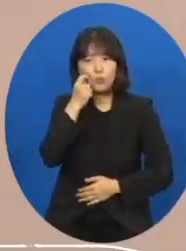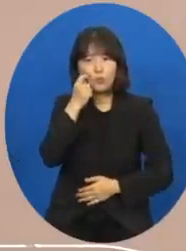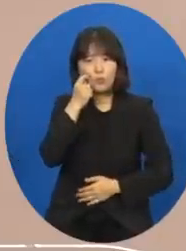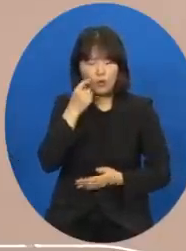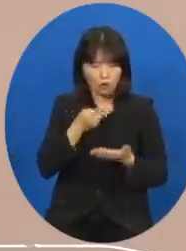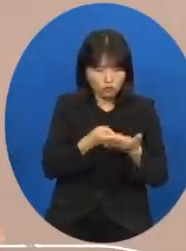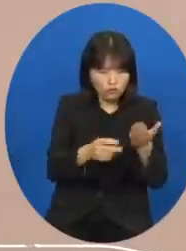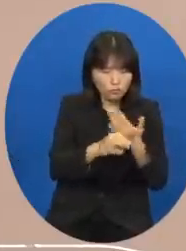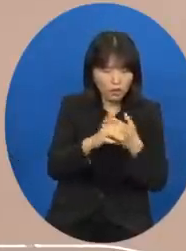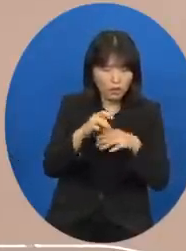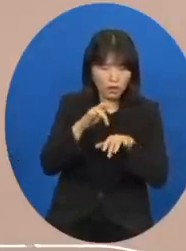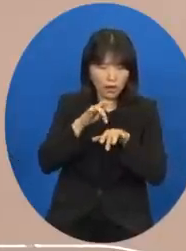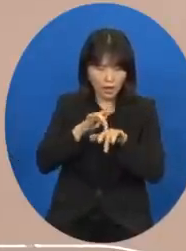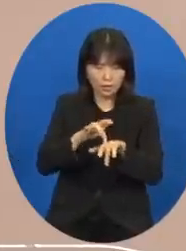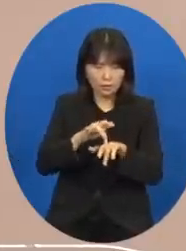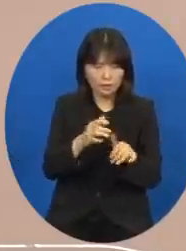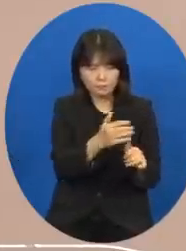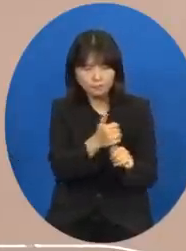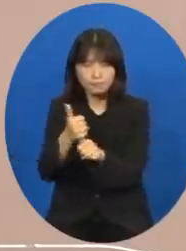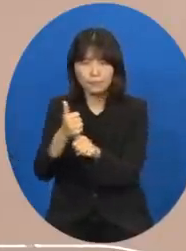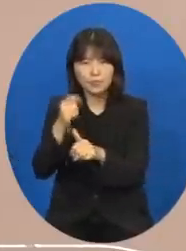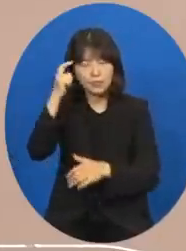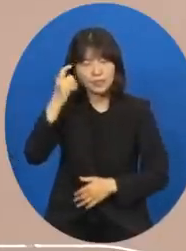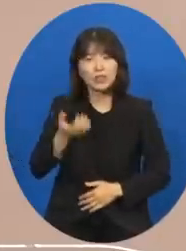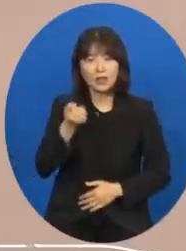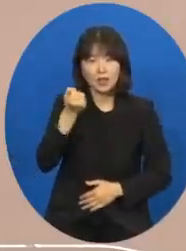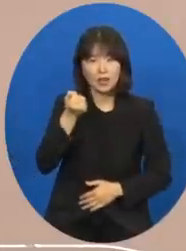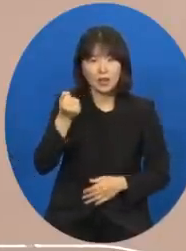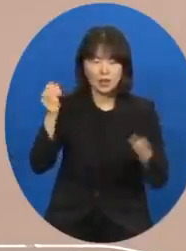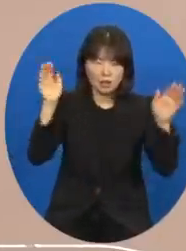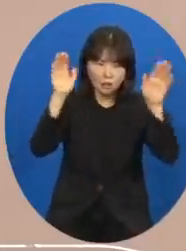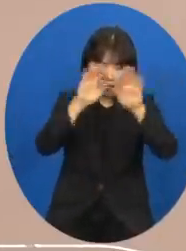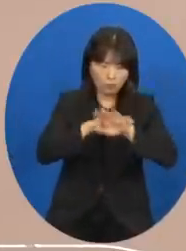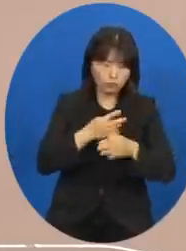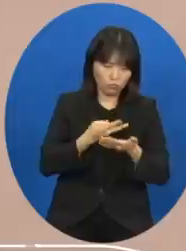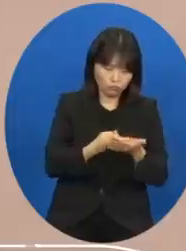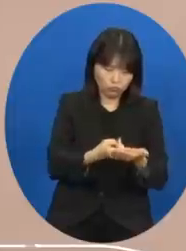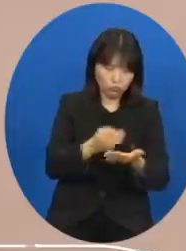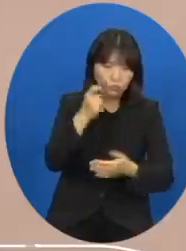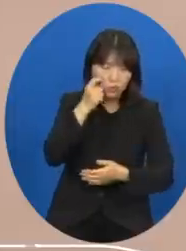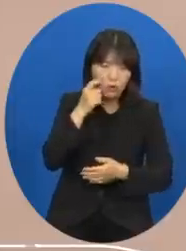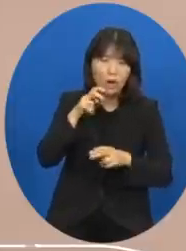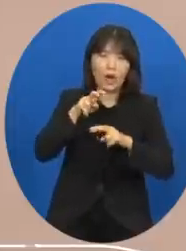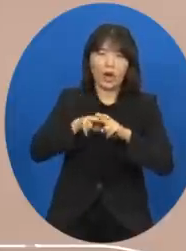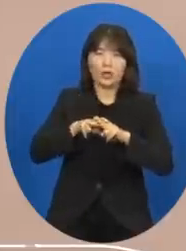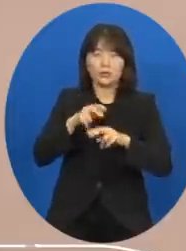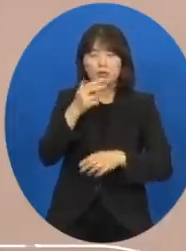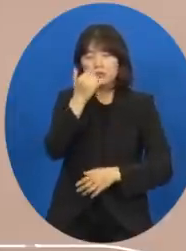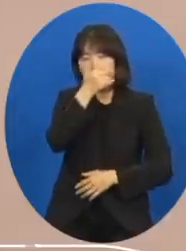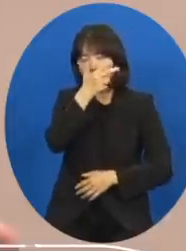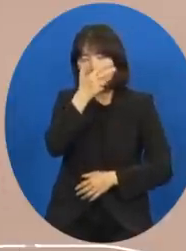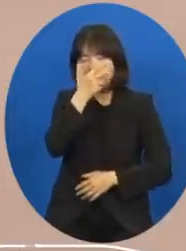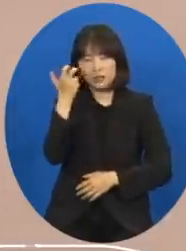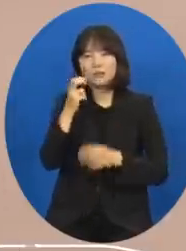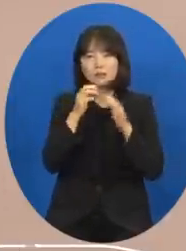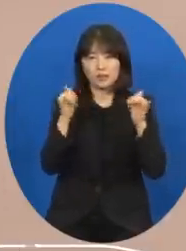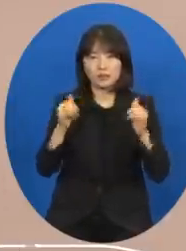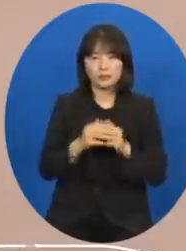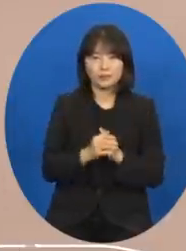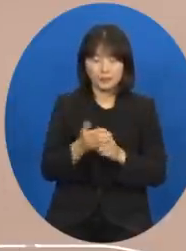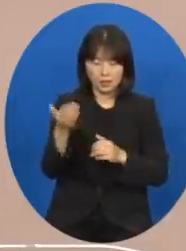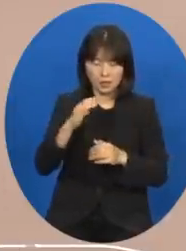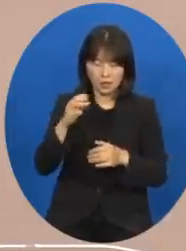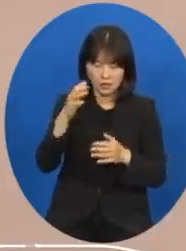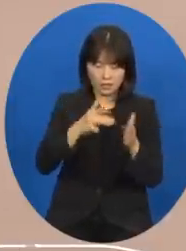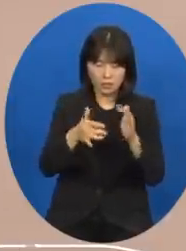악령에게 사로잡혀 간다고 생각하는 거예요. 밤에 잠도 누워서 못 자고 앉아서 자는 사람. 그런데 예수님을